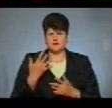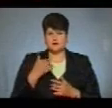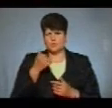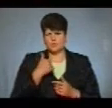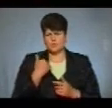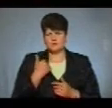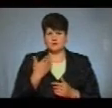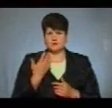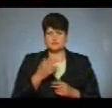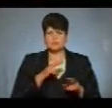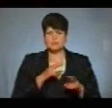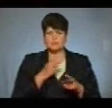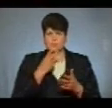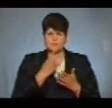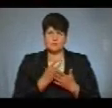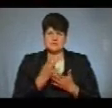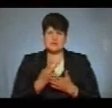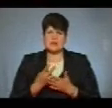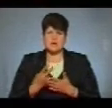років спостерігається